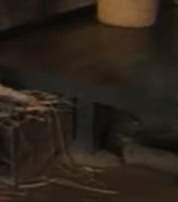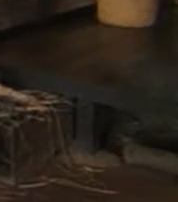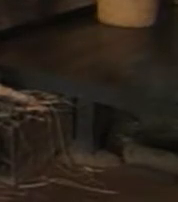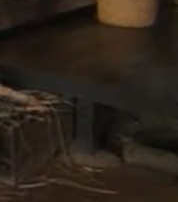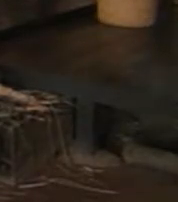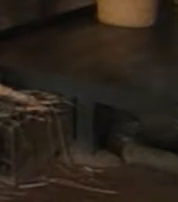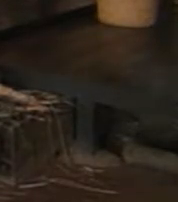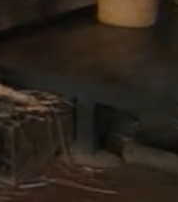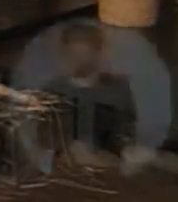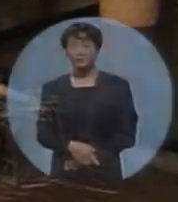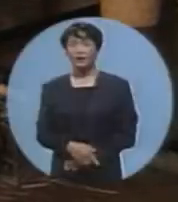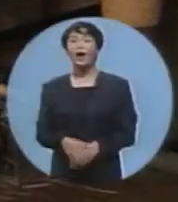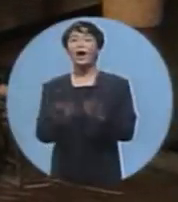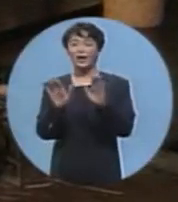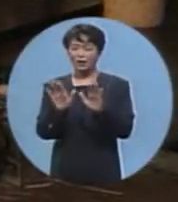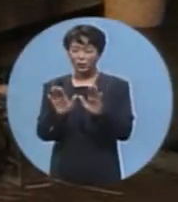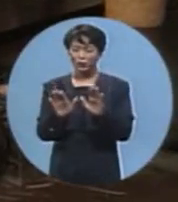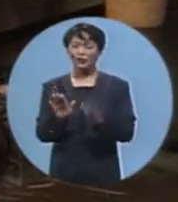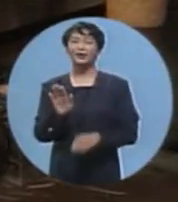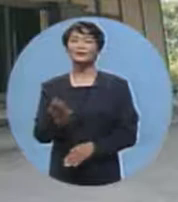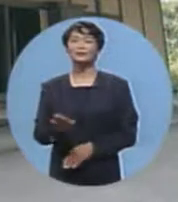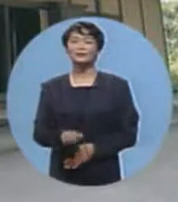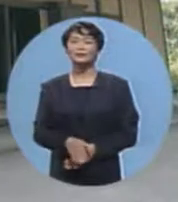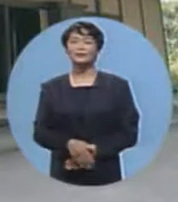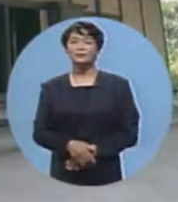お、いろりだよ。